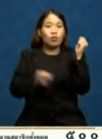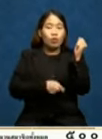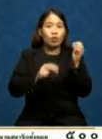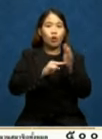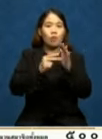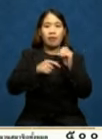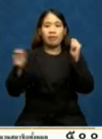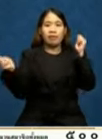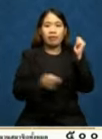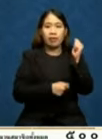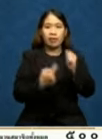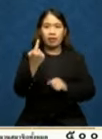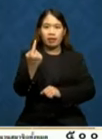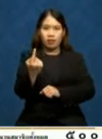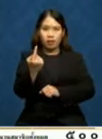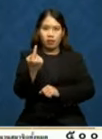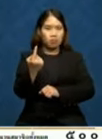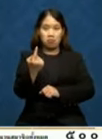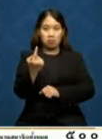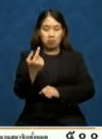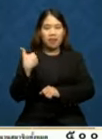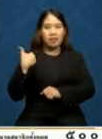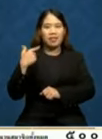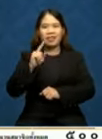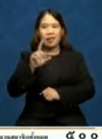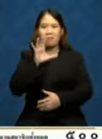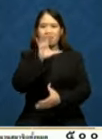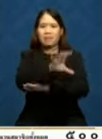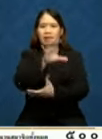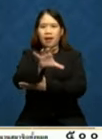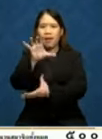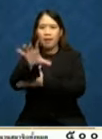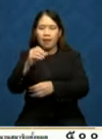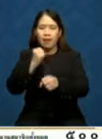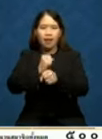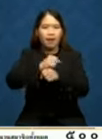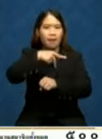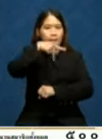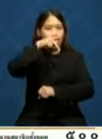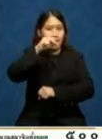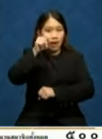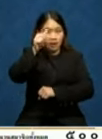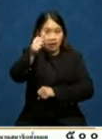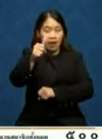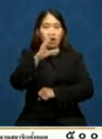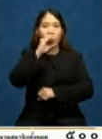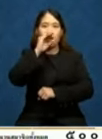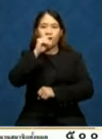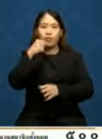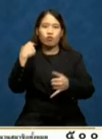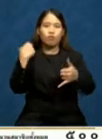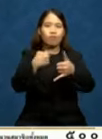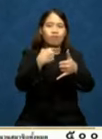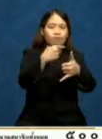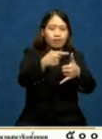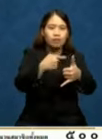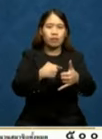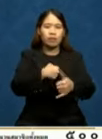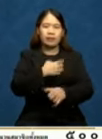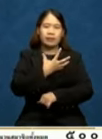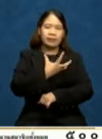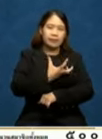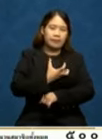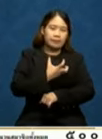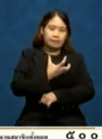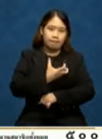างเดียวเป็นการบังคับอาจจะเป็นการบังคับฝืนให้ทำอะไรแปลกๆด้วยก็ได้ค่ะพูดทำร้ายจิตใจข่มขู่ดู